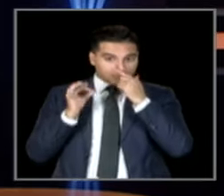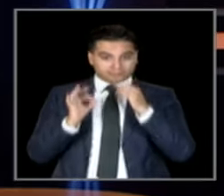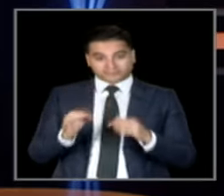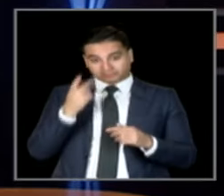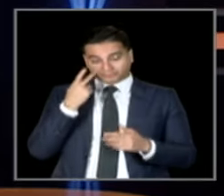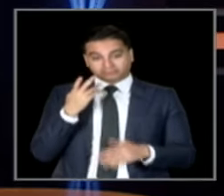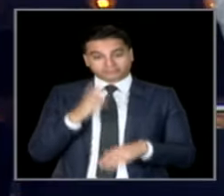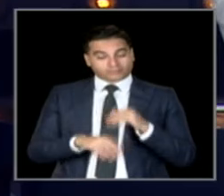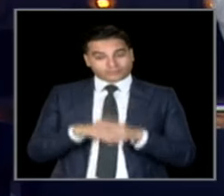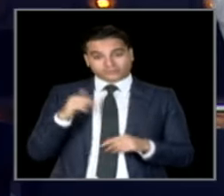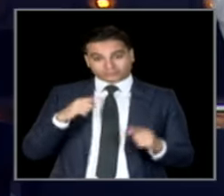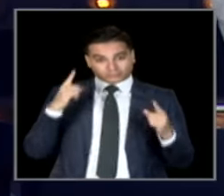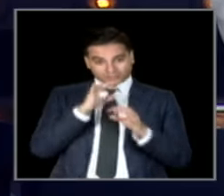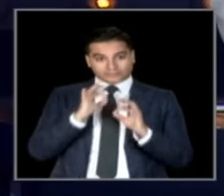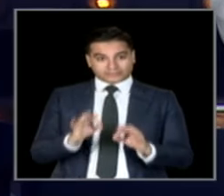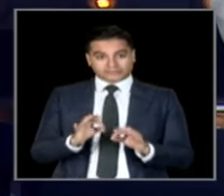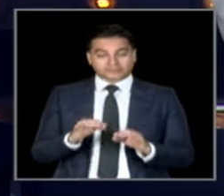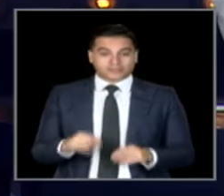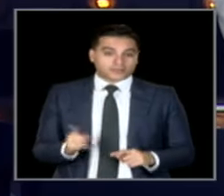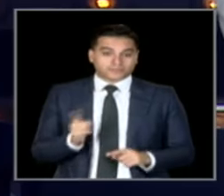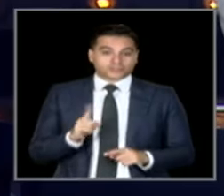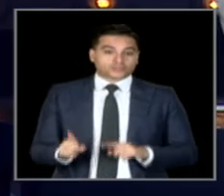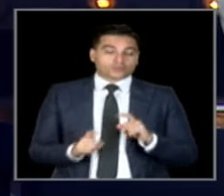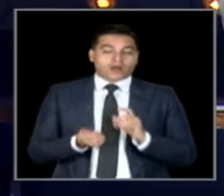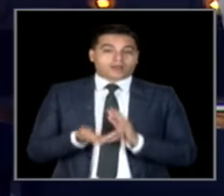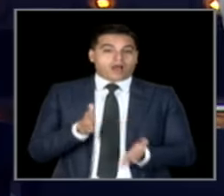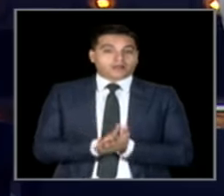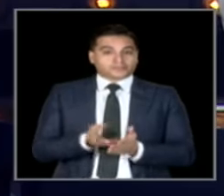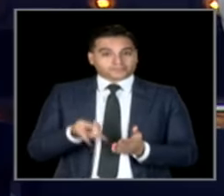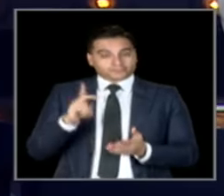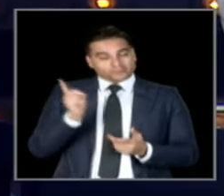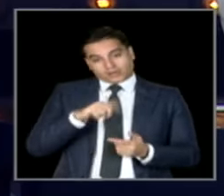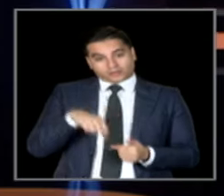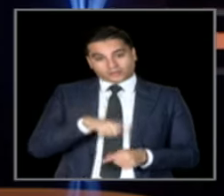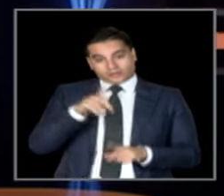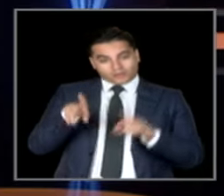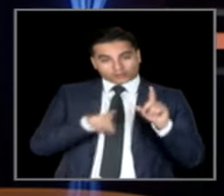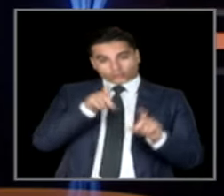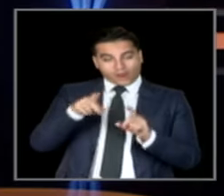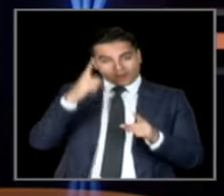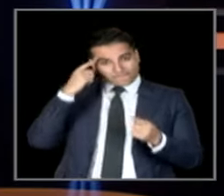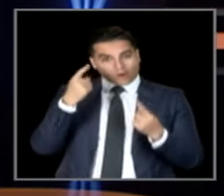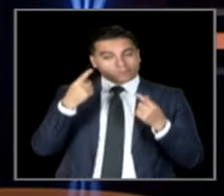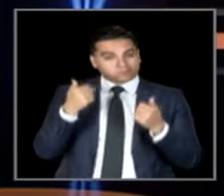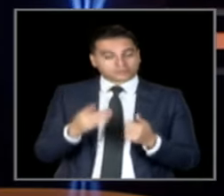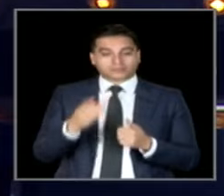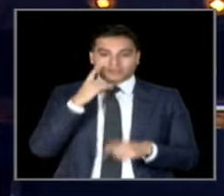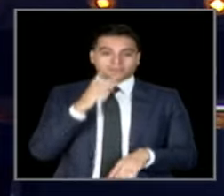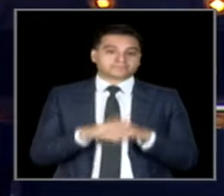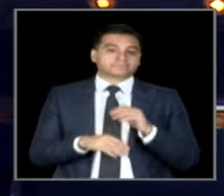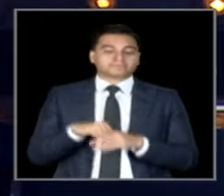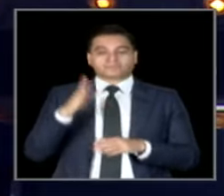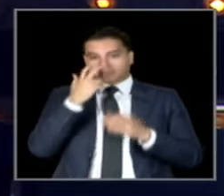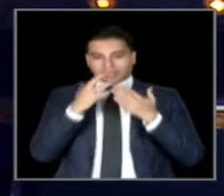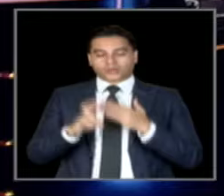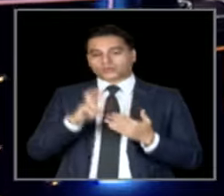قوي الصراحة. طبعاً حلقة صعبة قوي. مش هتعتمد على الحظ، هتعتمد على المعلومة. ده الأفضل فعلا. جامعة القاهرة،